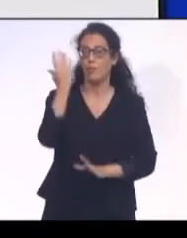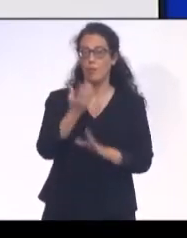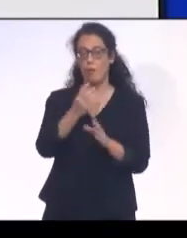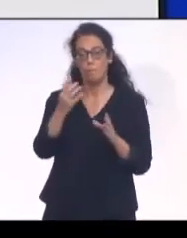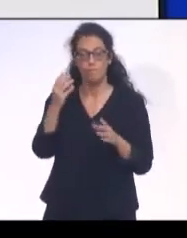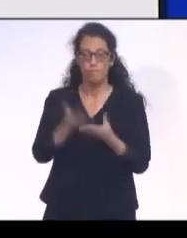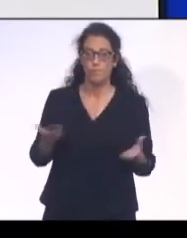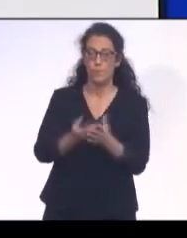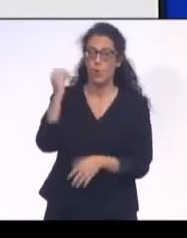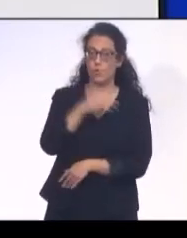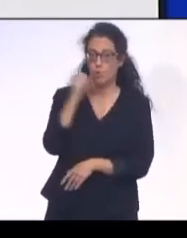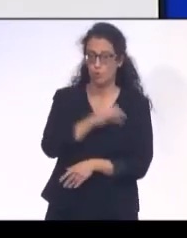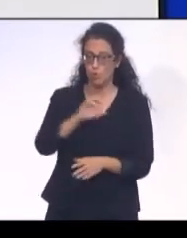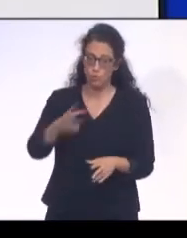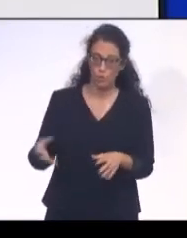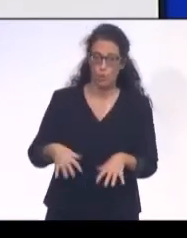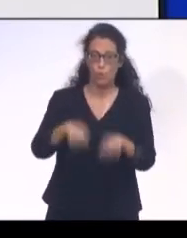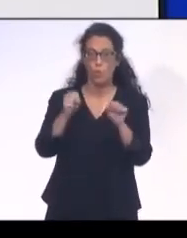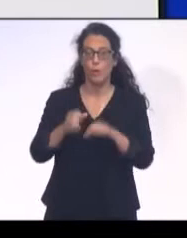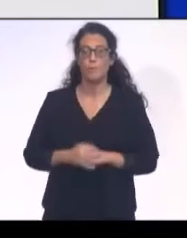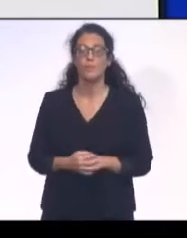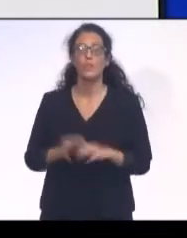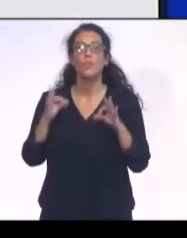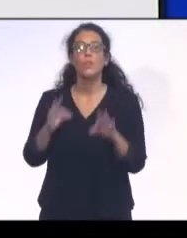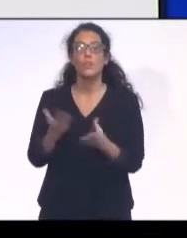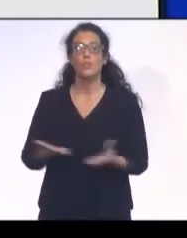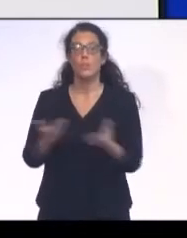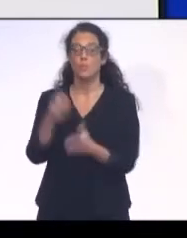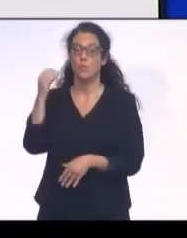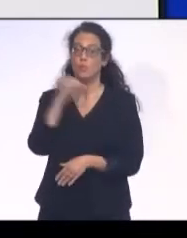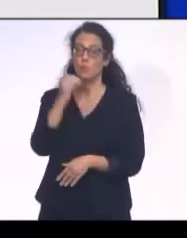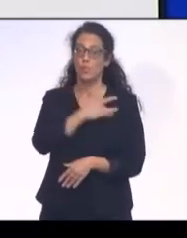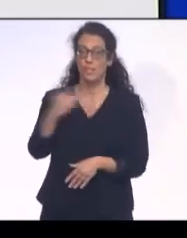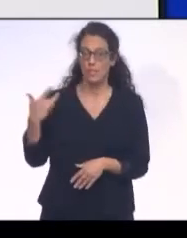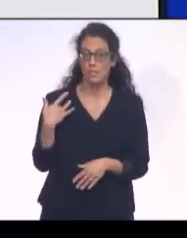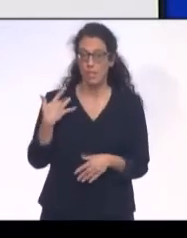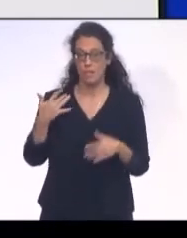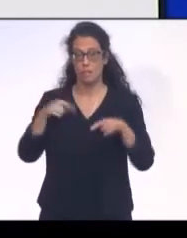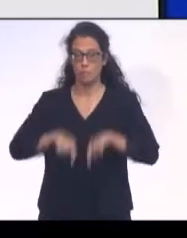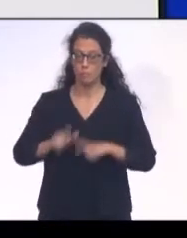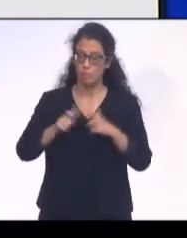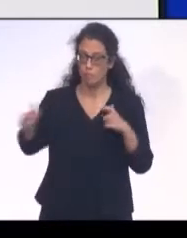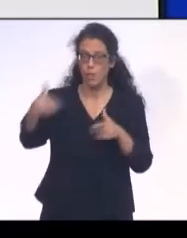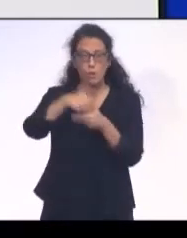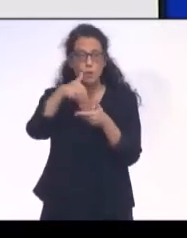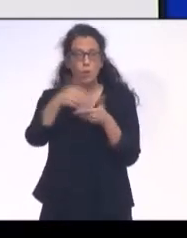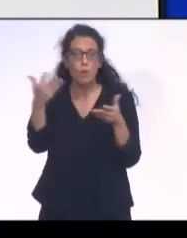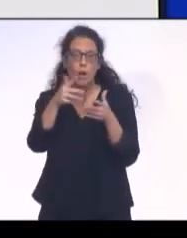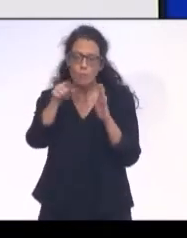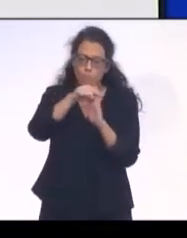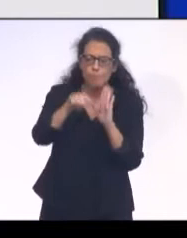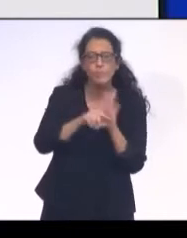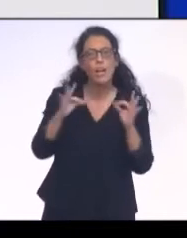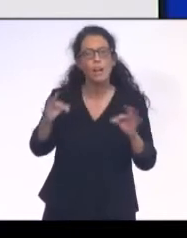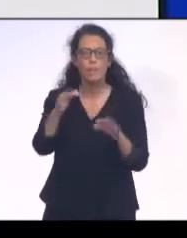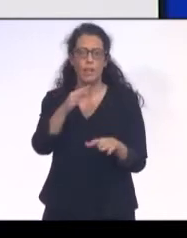de loi autorisant la prorogation de l'état d'urgence sanitaire et portant diverses mesures de gestion de la crise sanitaire,